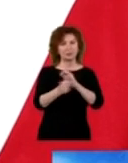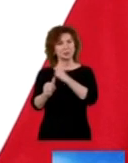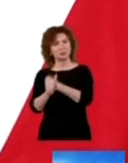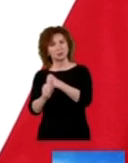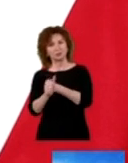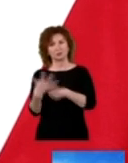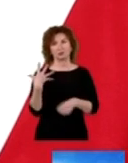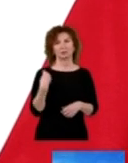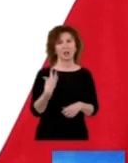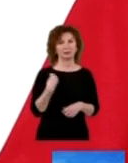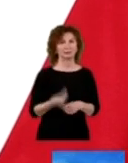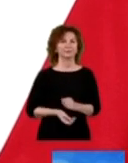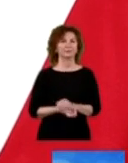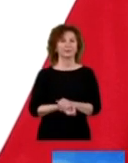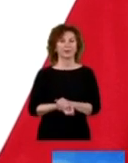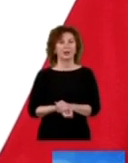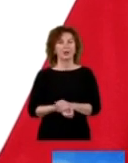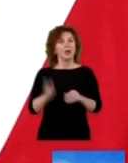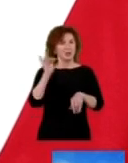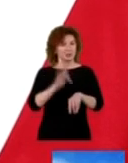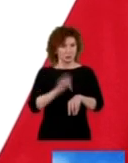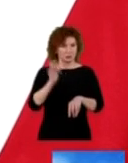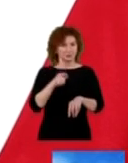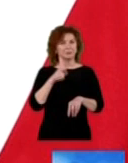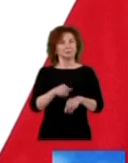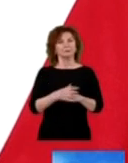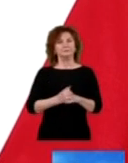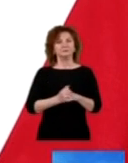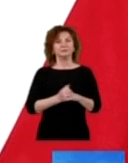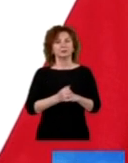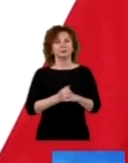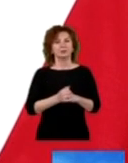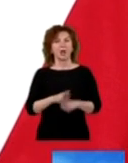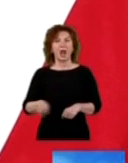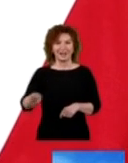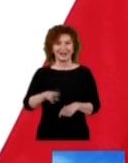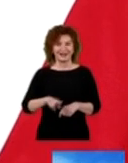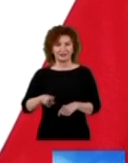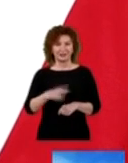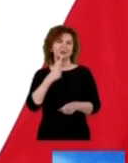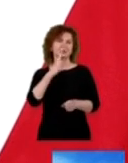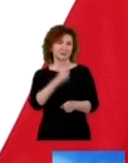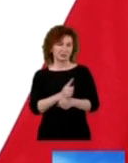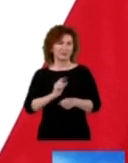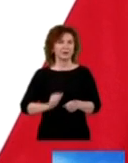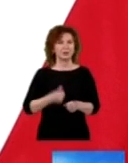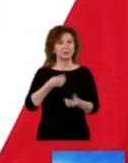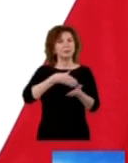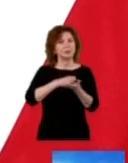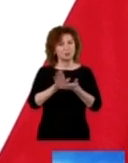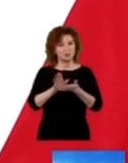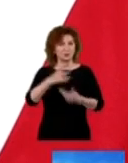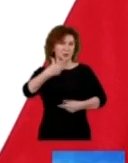60 rokiem życia. W konsekwencji również Rada zarekomendowała, żeby rozpocząć szczepienia